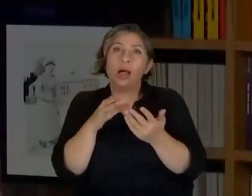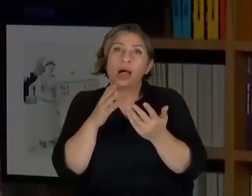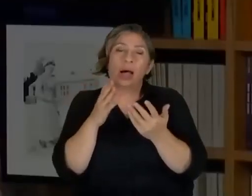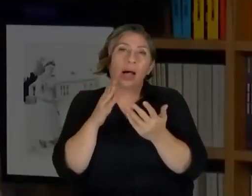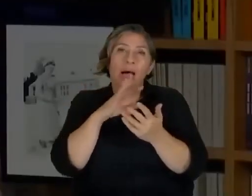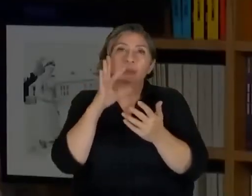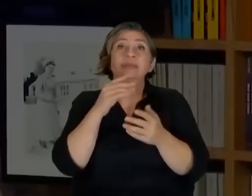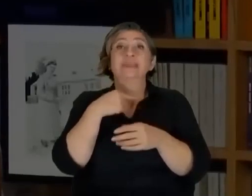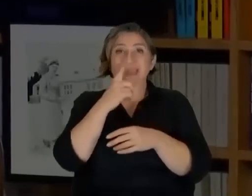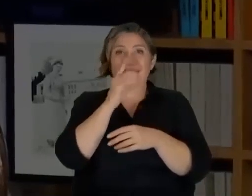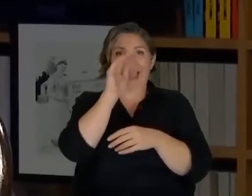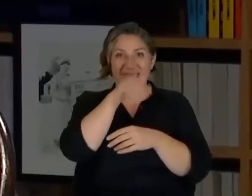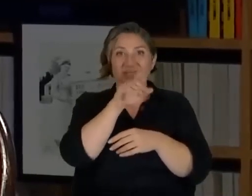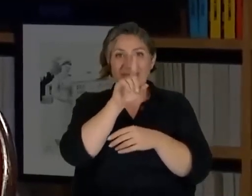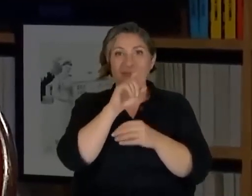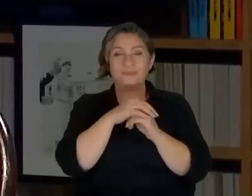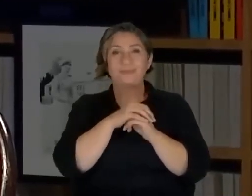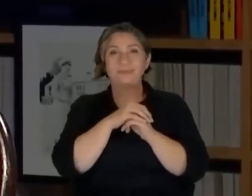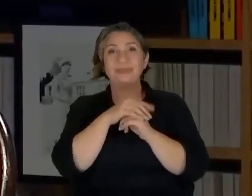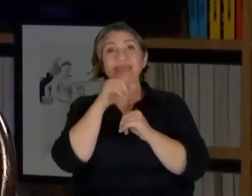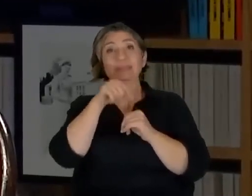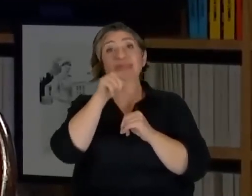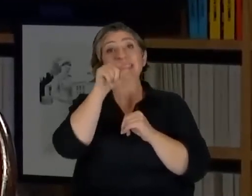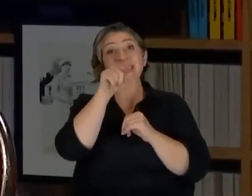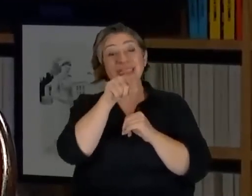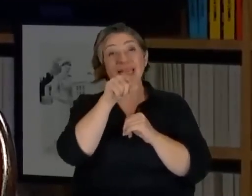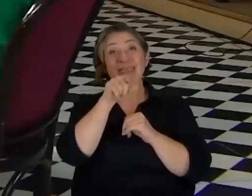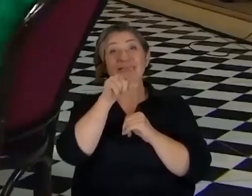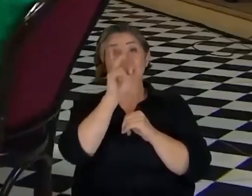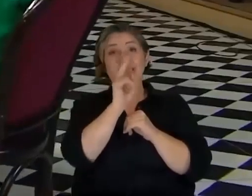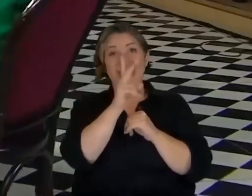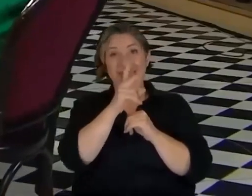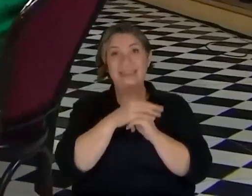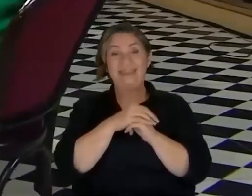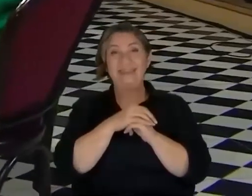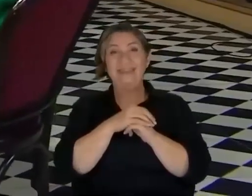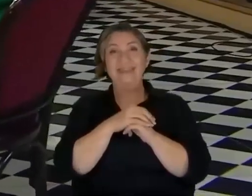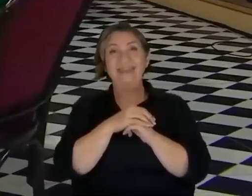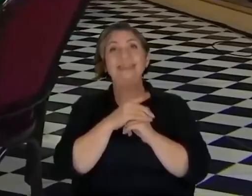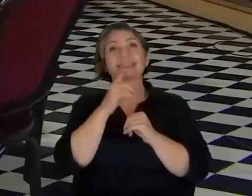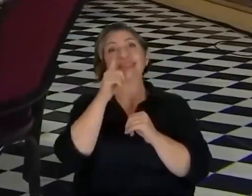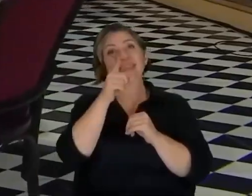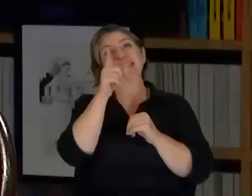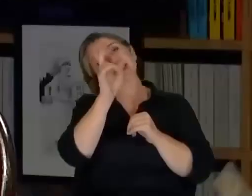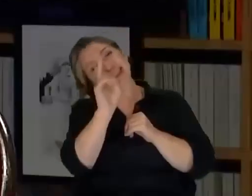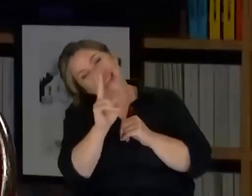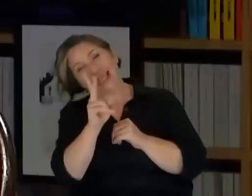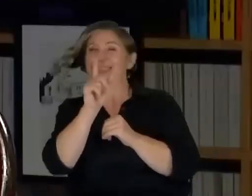türlü şimdi şeyi sana yapıyoruz. Geleceğiz evet, evet. Bana geliyor. Şimdi sen evet. Siz sen diyebilirsin. Sensiz